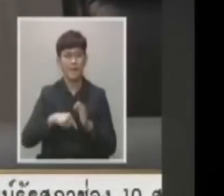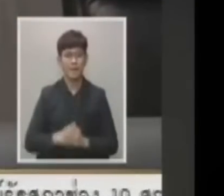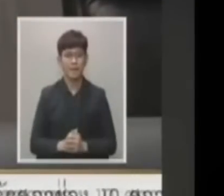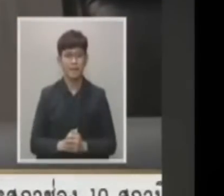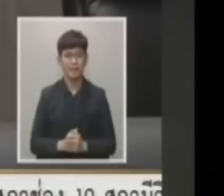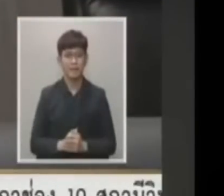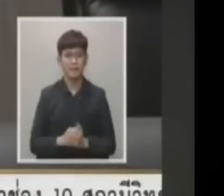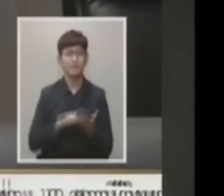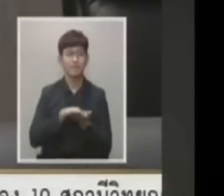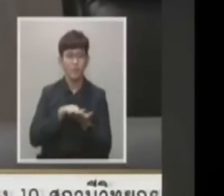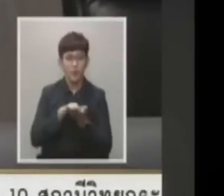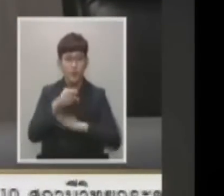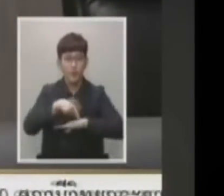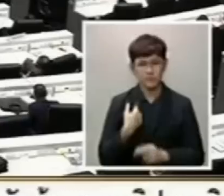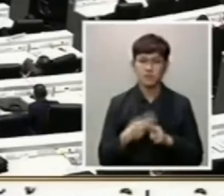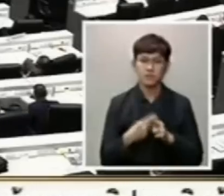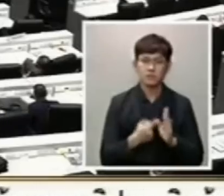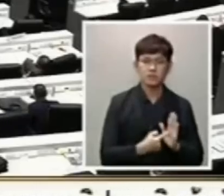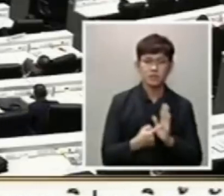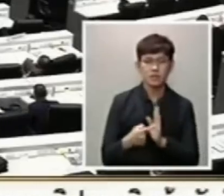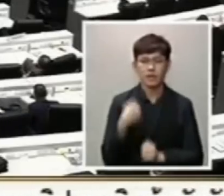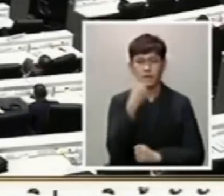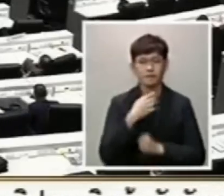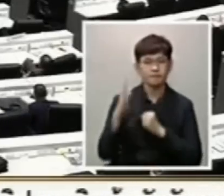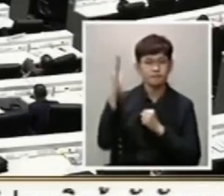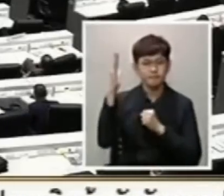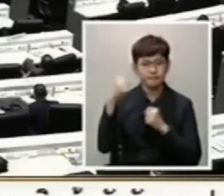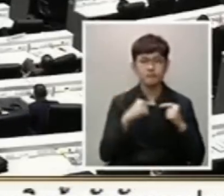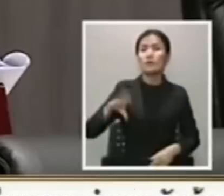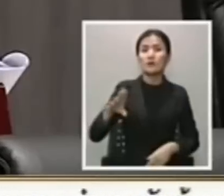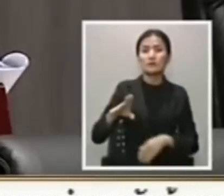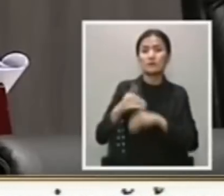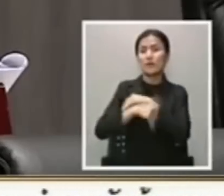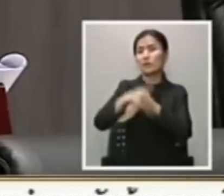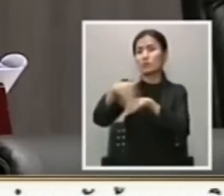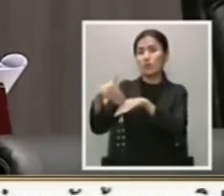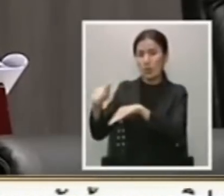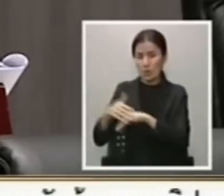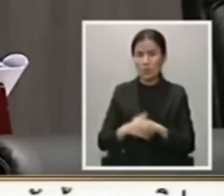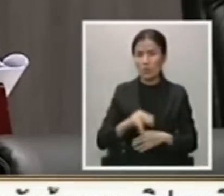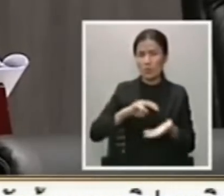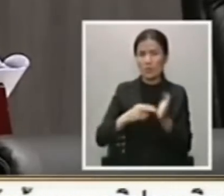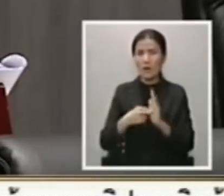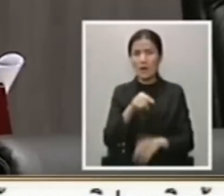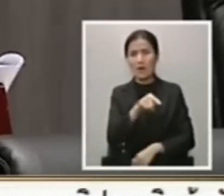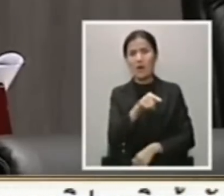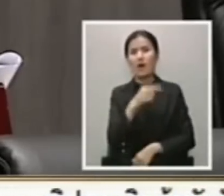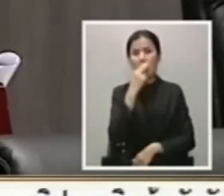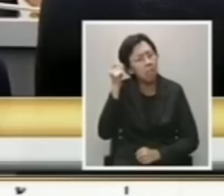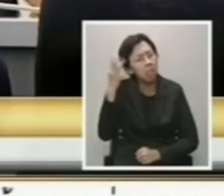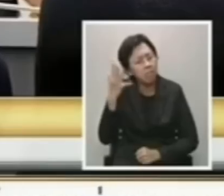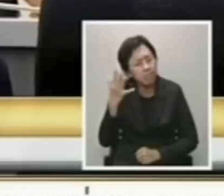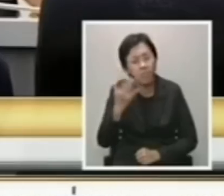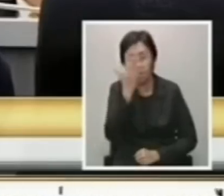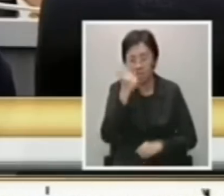ขอประธานอภัยท่านประธาน จับตายุทธศาสตร์อรุณรุ่นของฝ่ายค้านที่มุ่งเปิดแผลใหม่ขยี้ปมเก่าลากยาวกัน4วัน